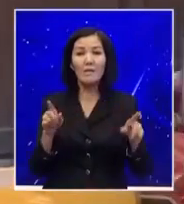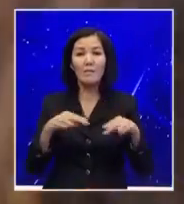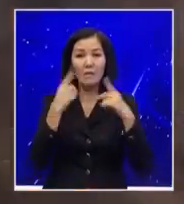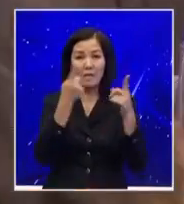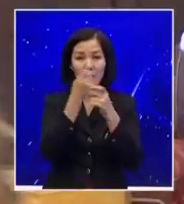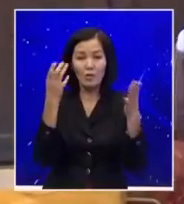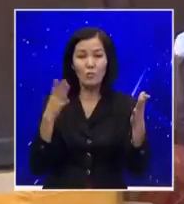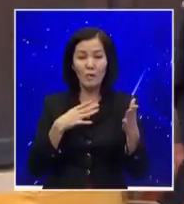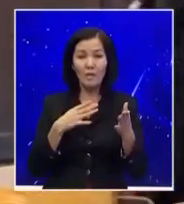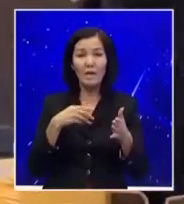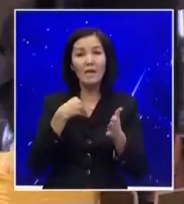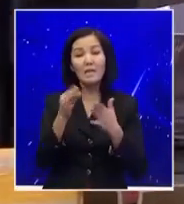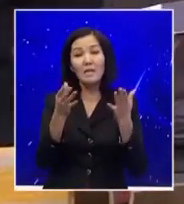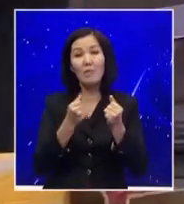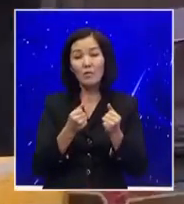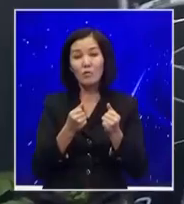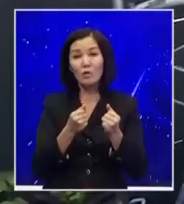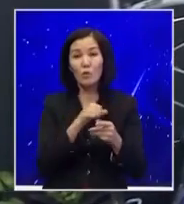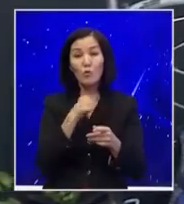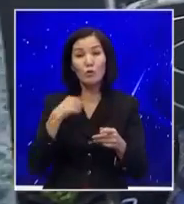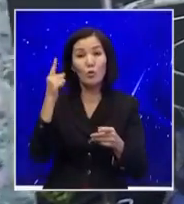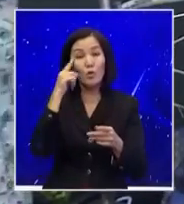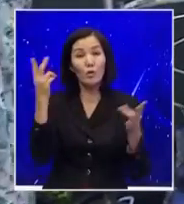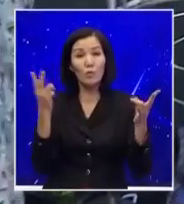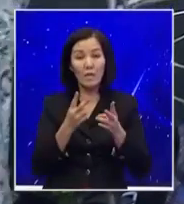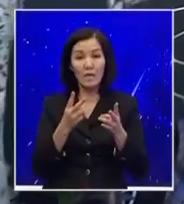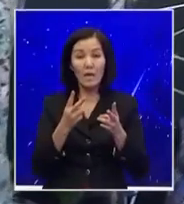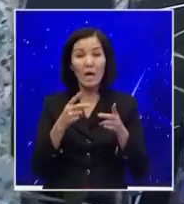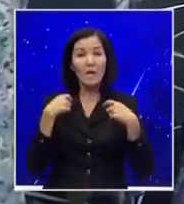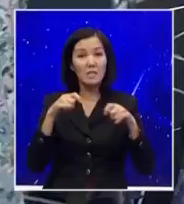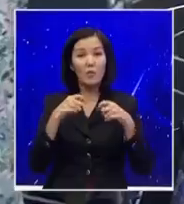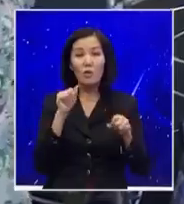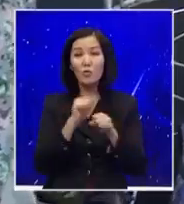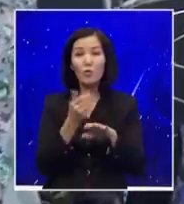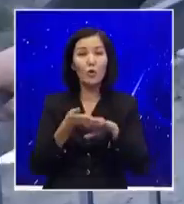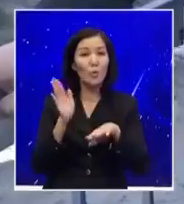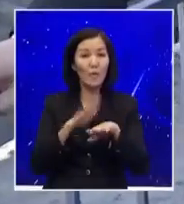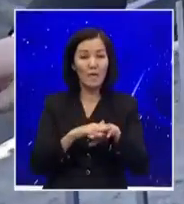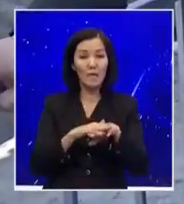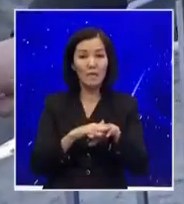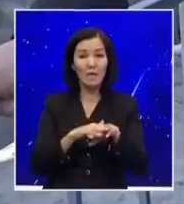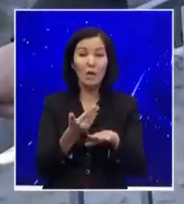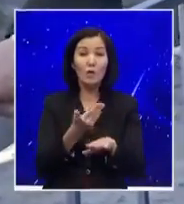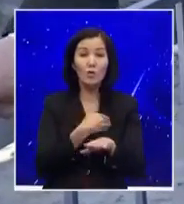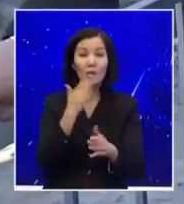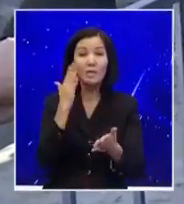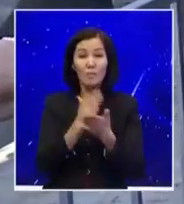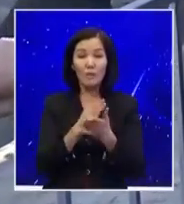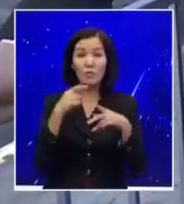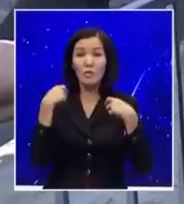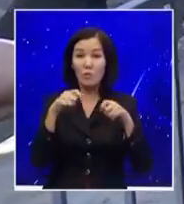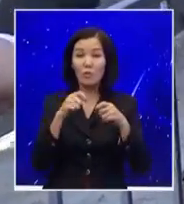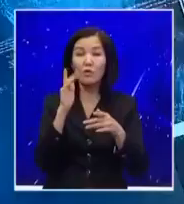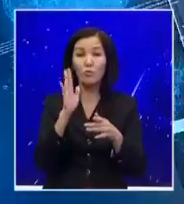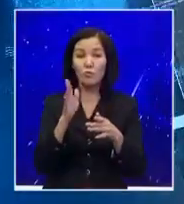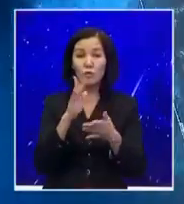ескерту берілді. Сатып алушылар санасы көтерілмей, аяқ астындағы сауданы тоқтату қиын дейді жауаптылар. Сұраныс тыйылмай, сауда тыйылмай